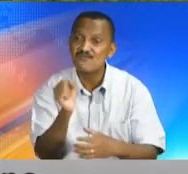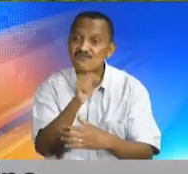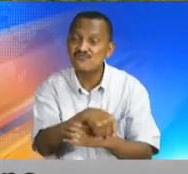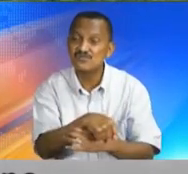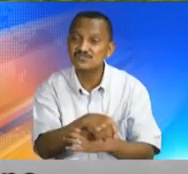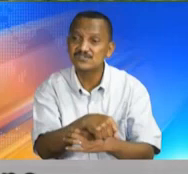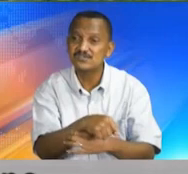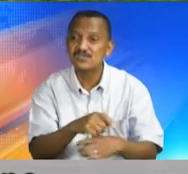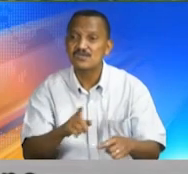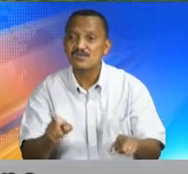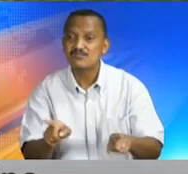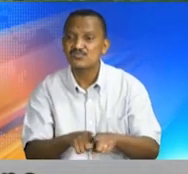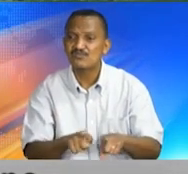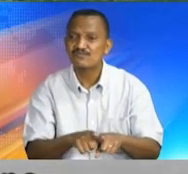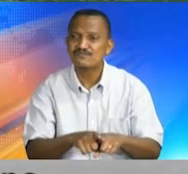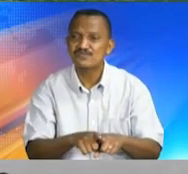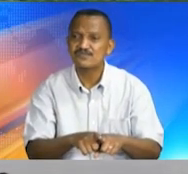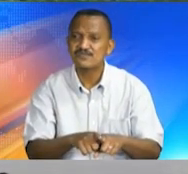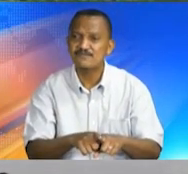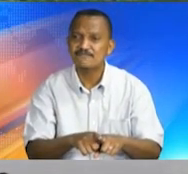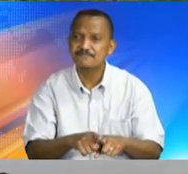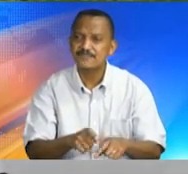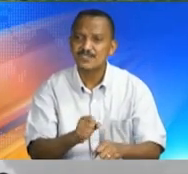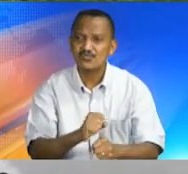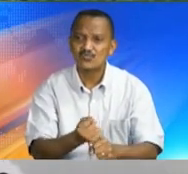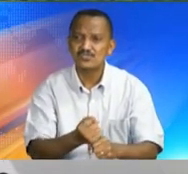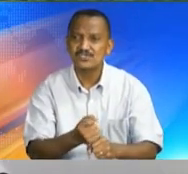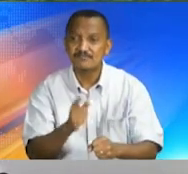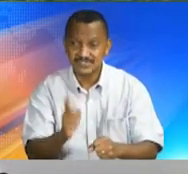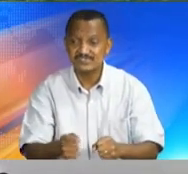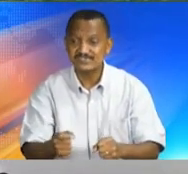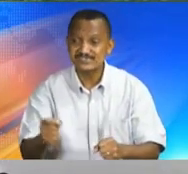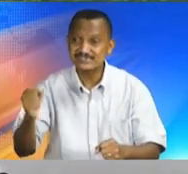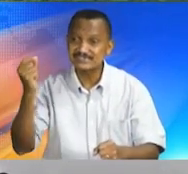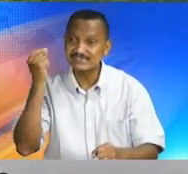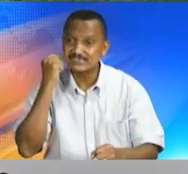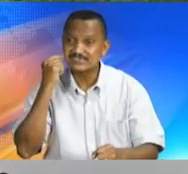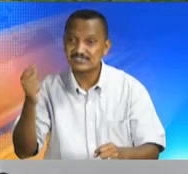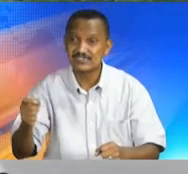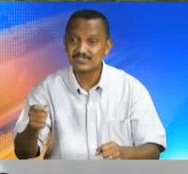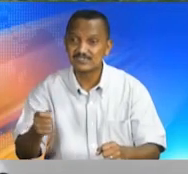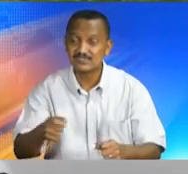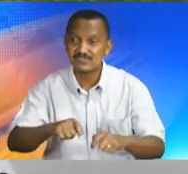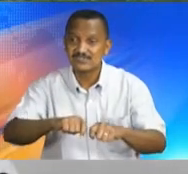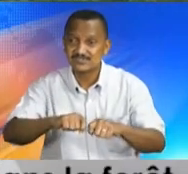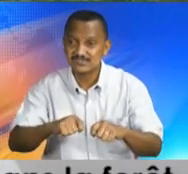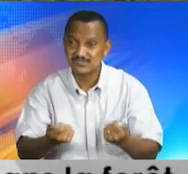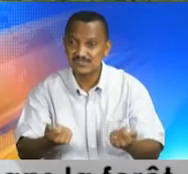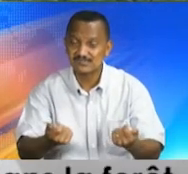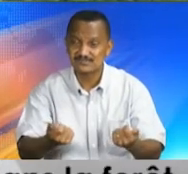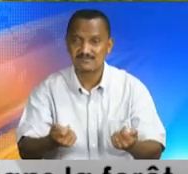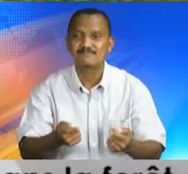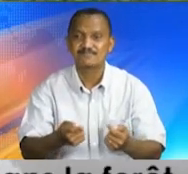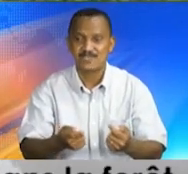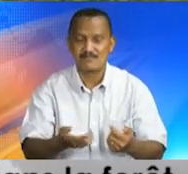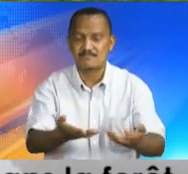le SMAZE artificiel zany hoe misy reny tantely amin'ny vataray zany dia afaka silahany iny a dia mahazo reny tantely. Dia zay